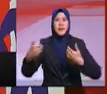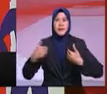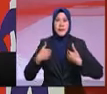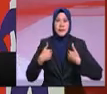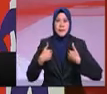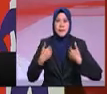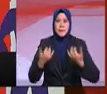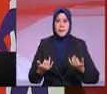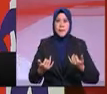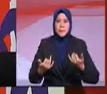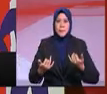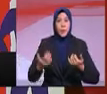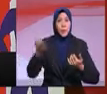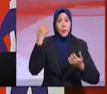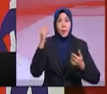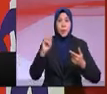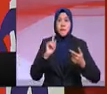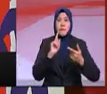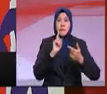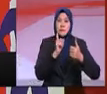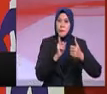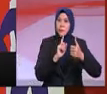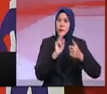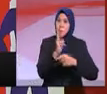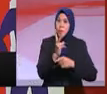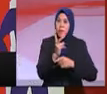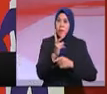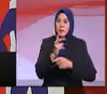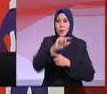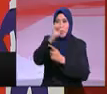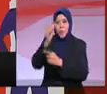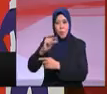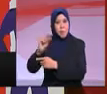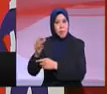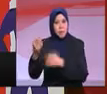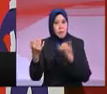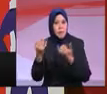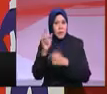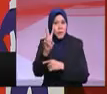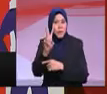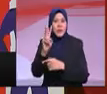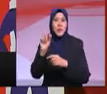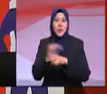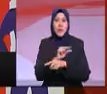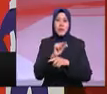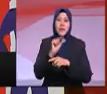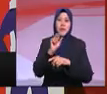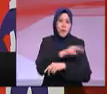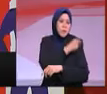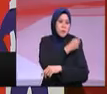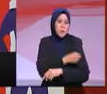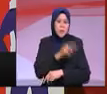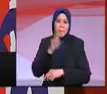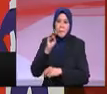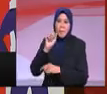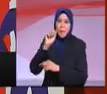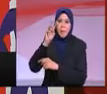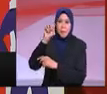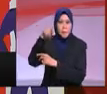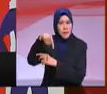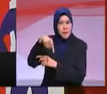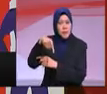ada masa-masa gelombang kedua ialah Hospital Maips yang kita guna pakai untuk kes-kes